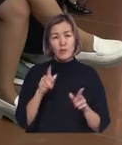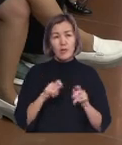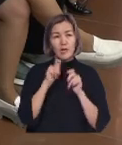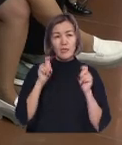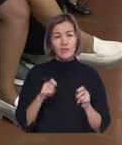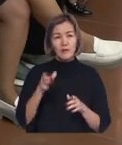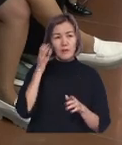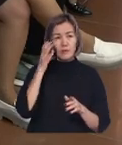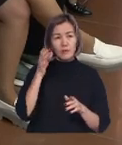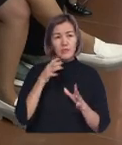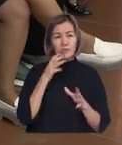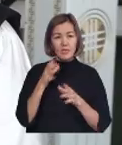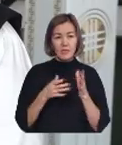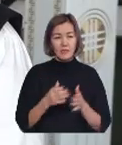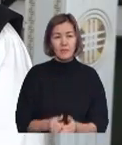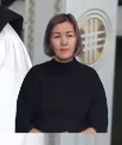детям мир знаний.